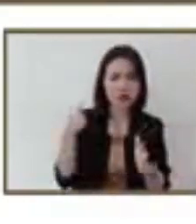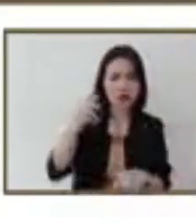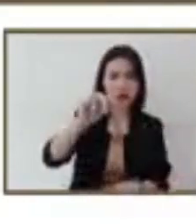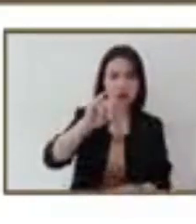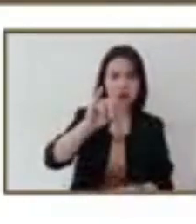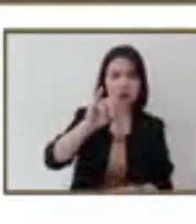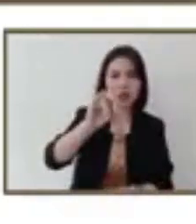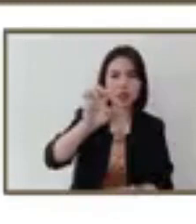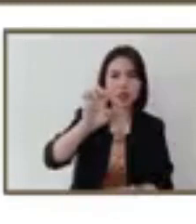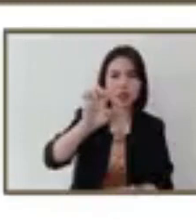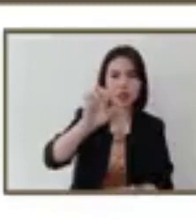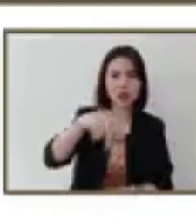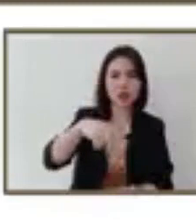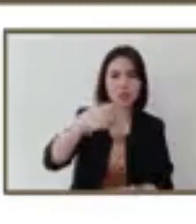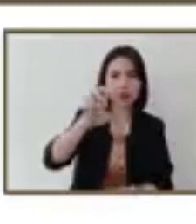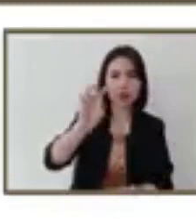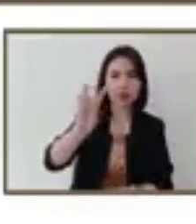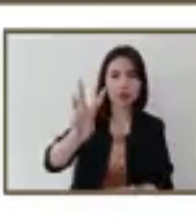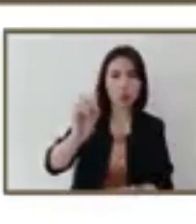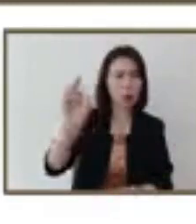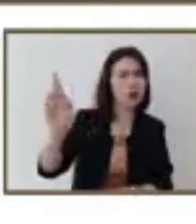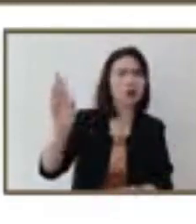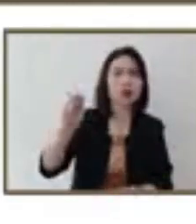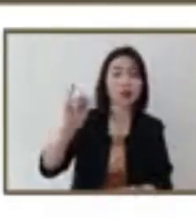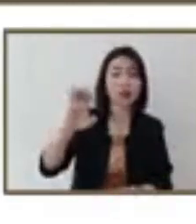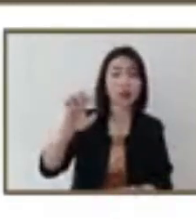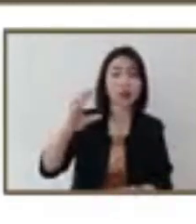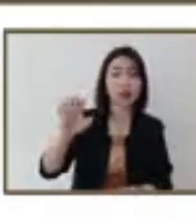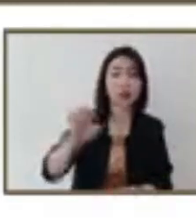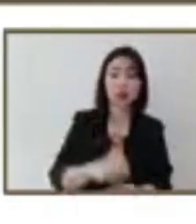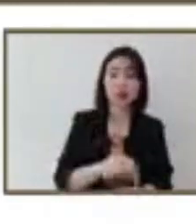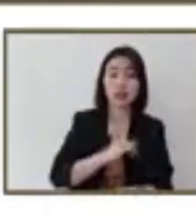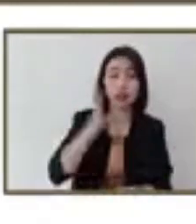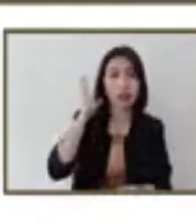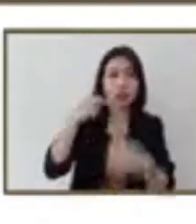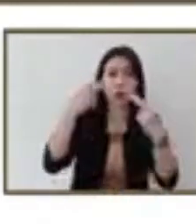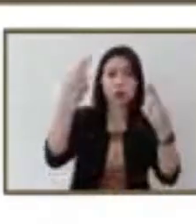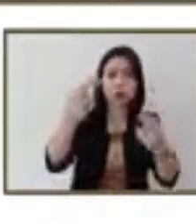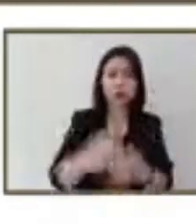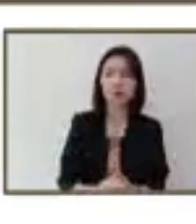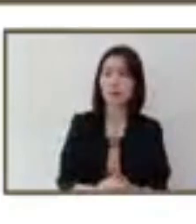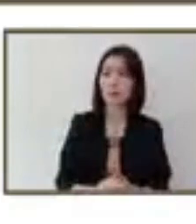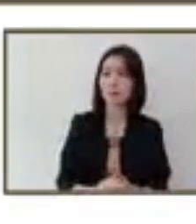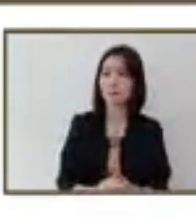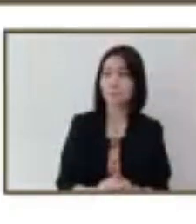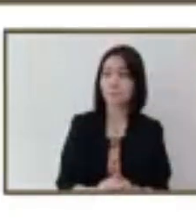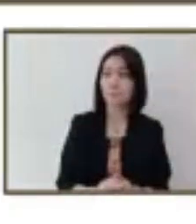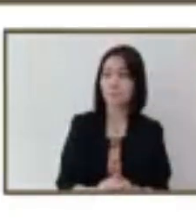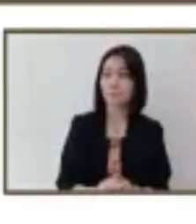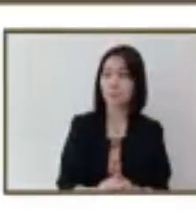At narinig ko sa balita, you know, kasi itong pamangkin ko, lumaki po,